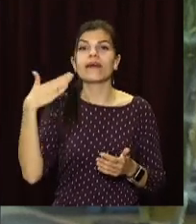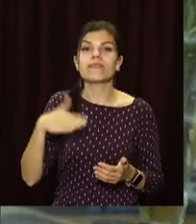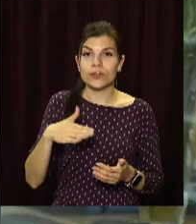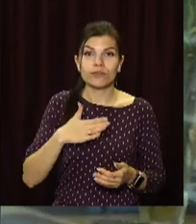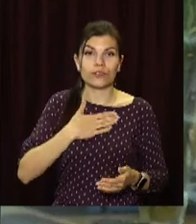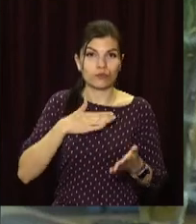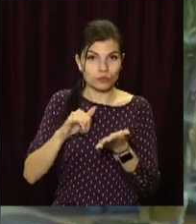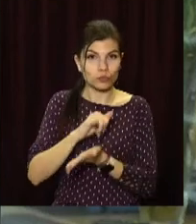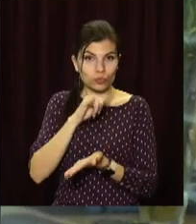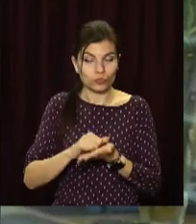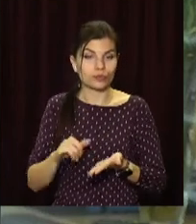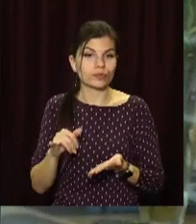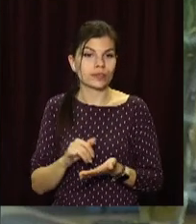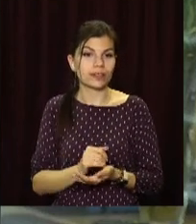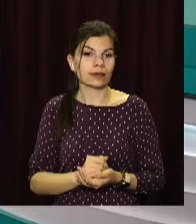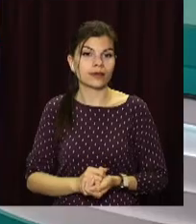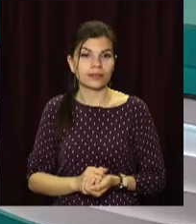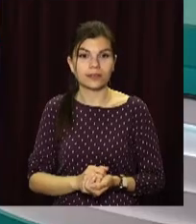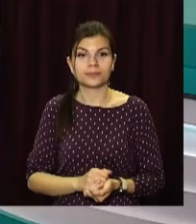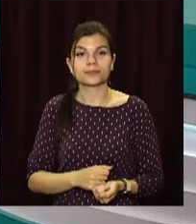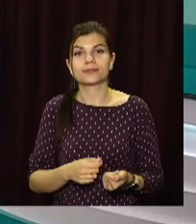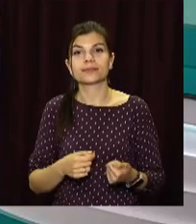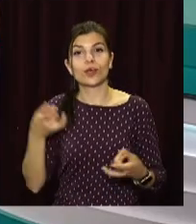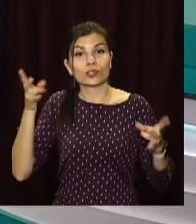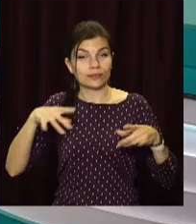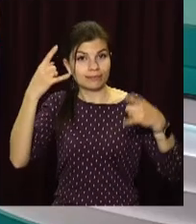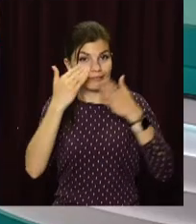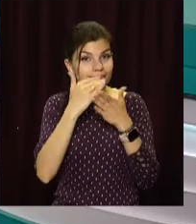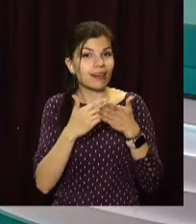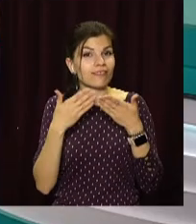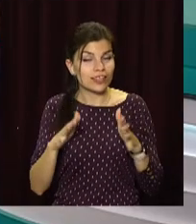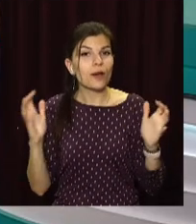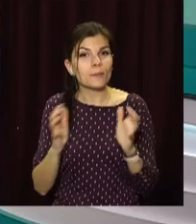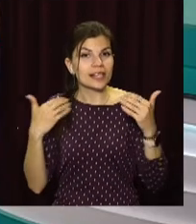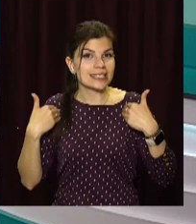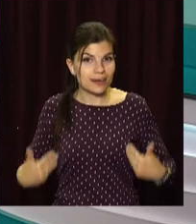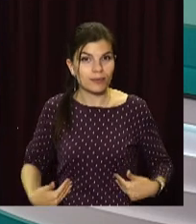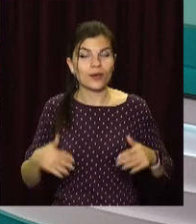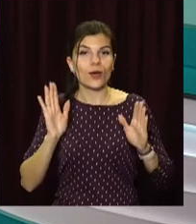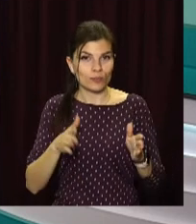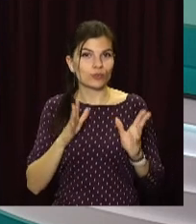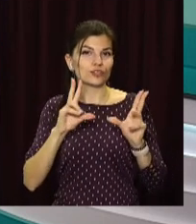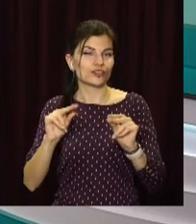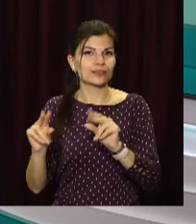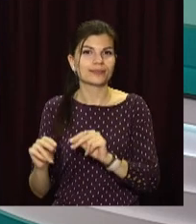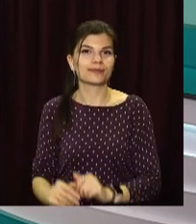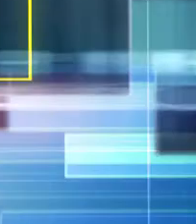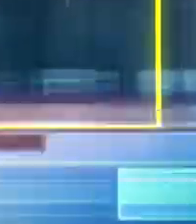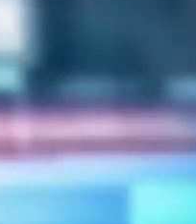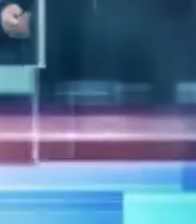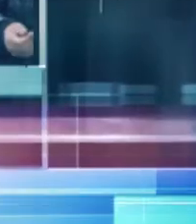в соціальних мережах та на нашому YouTube-каналі. Залишайтесь відкритим, бережіть себе та будьте щасливі!